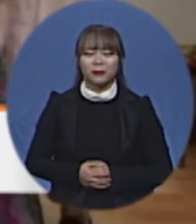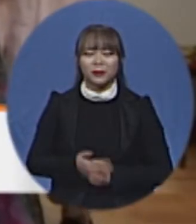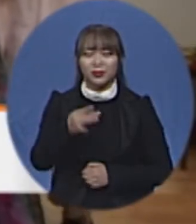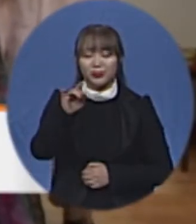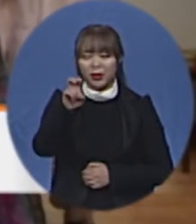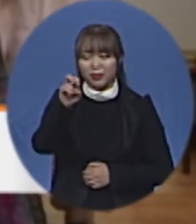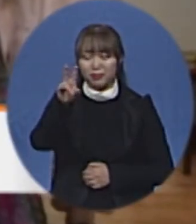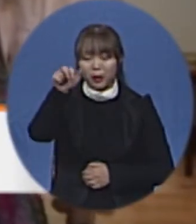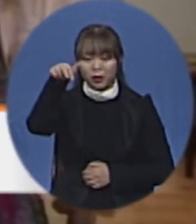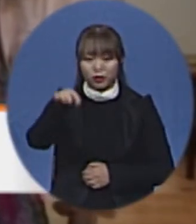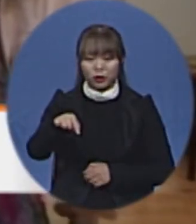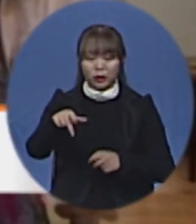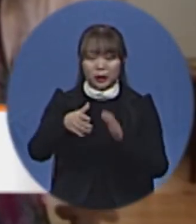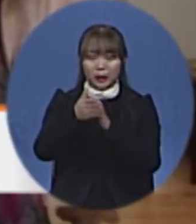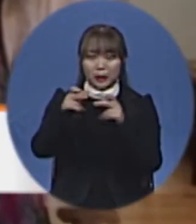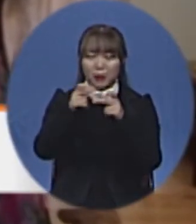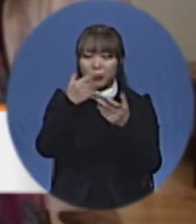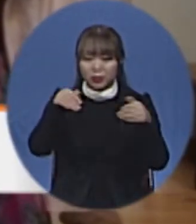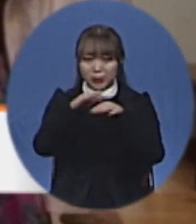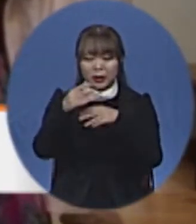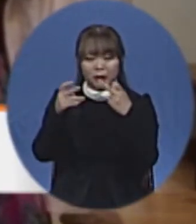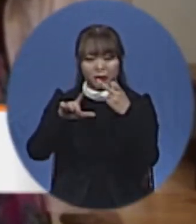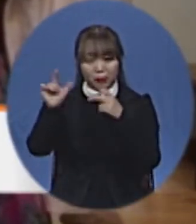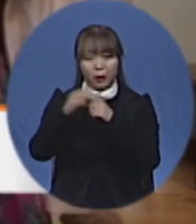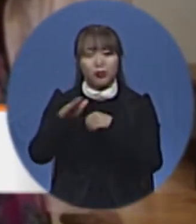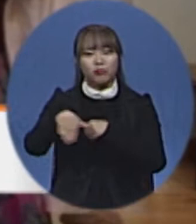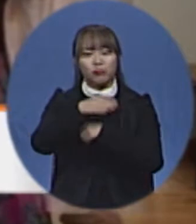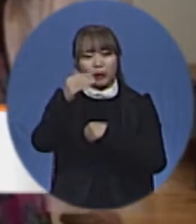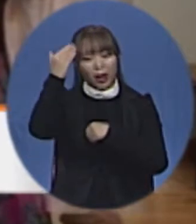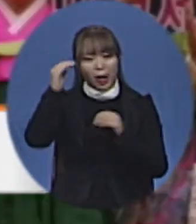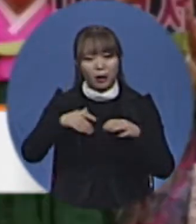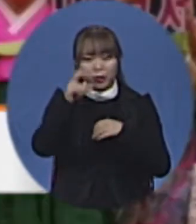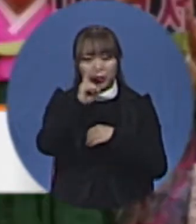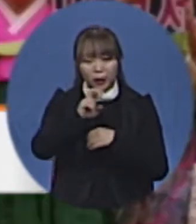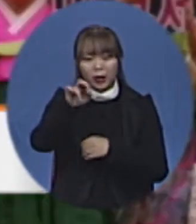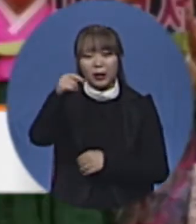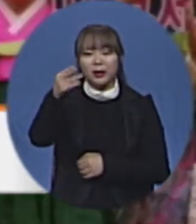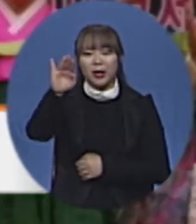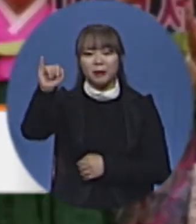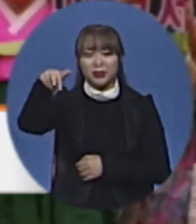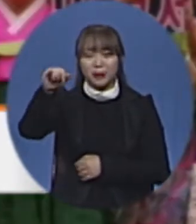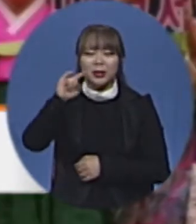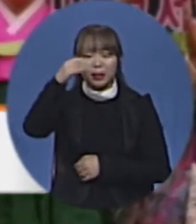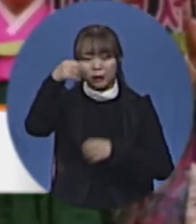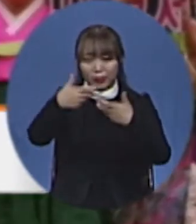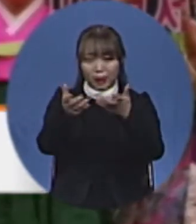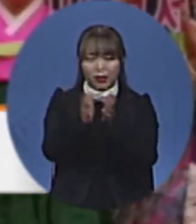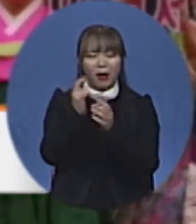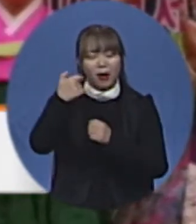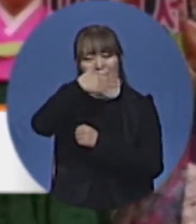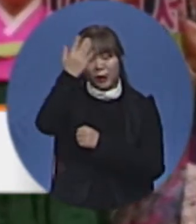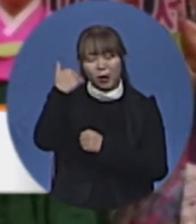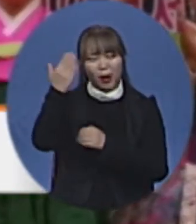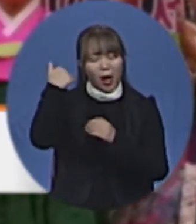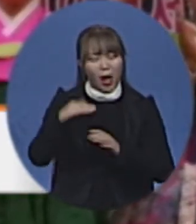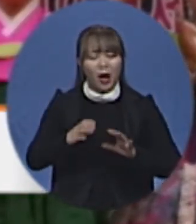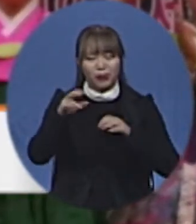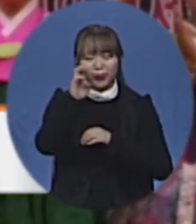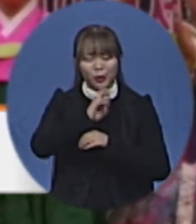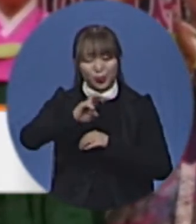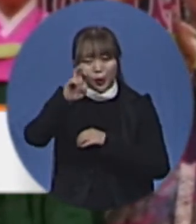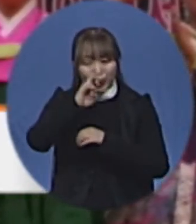남양주시 장애인복지관에서는 지난 12일 우리 국악 전수회 달빛이 예술단이 아름다운 국악 문화 공연을